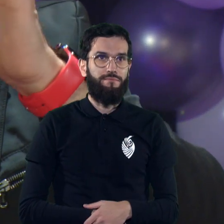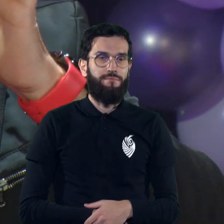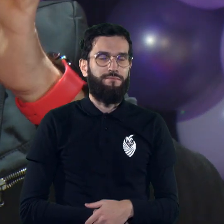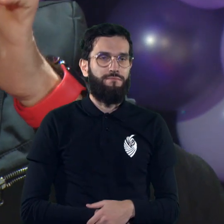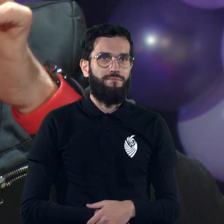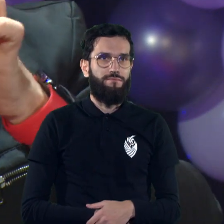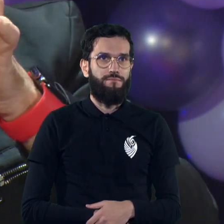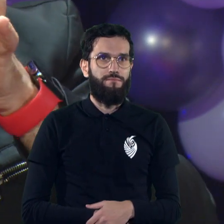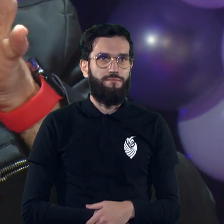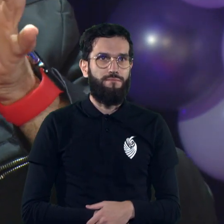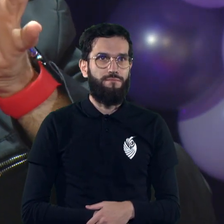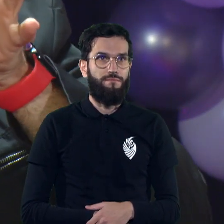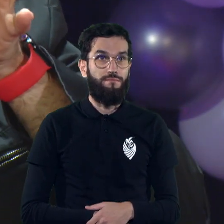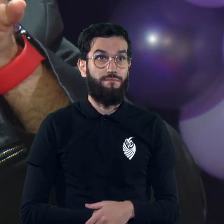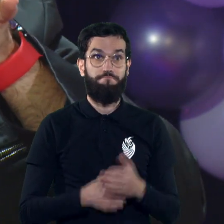Takže.